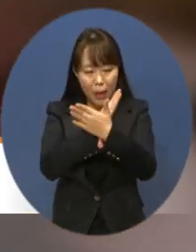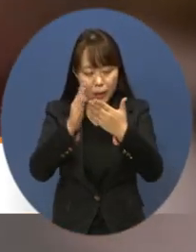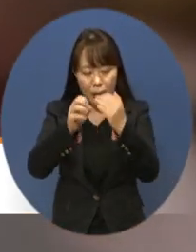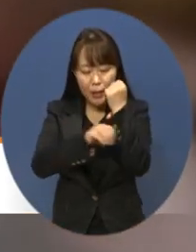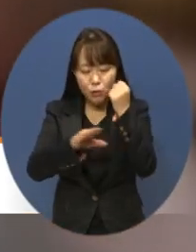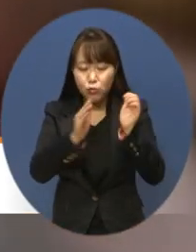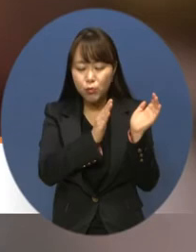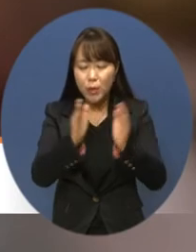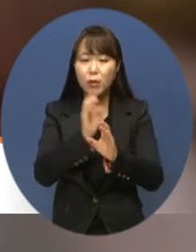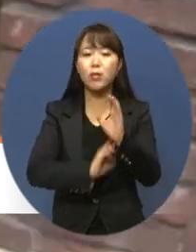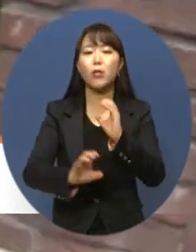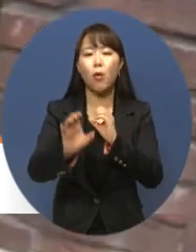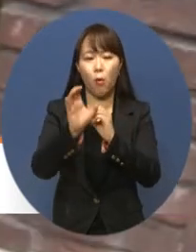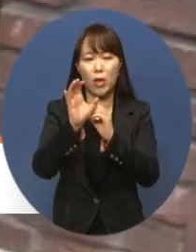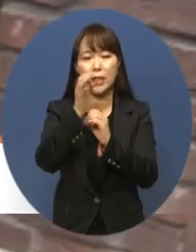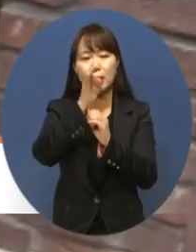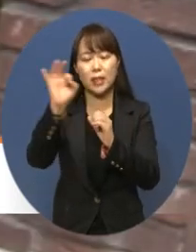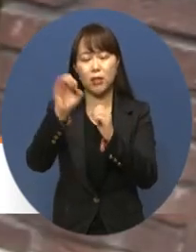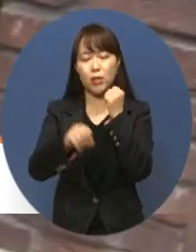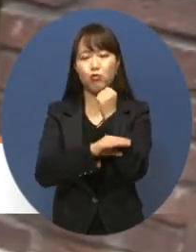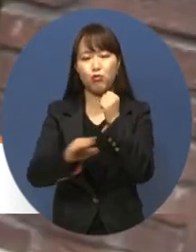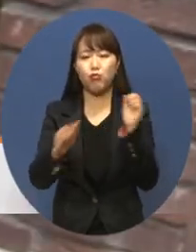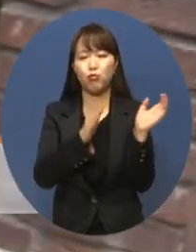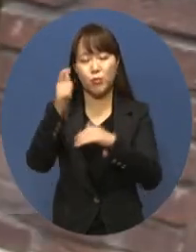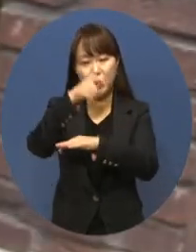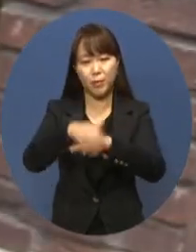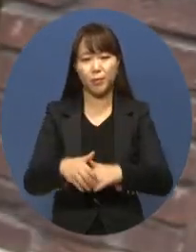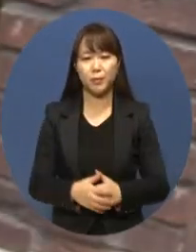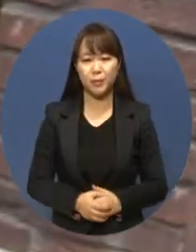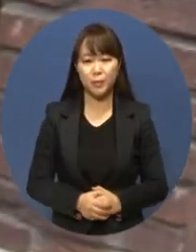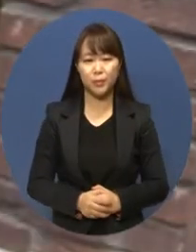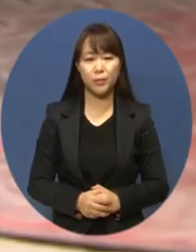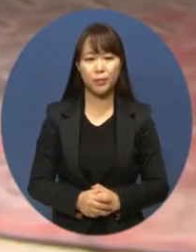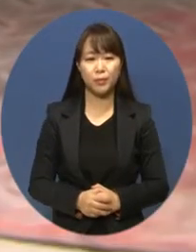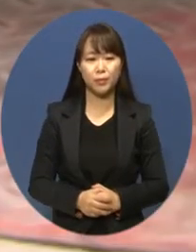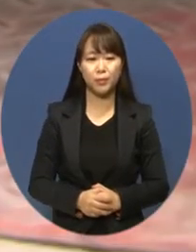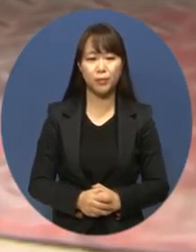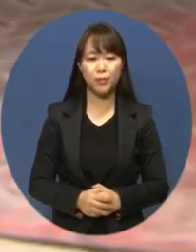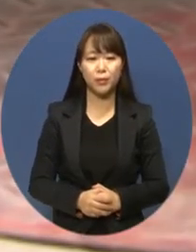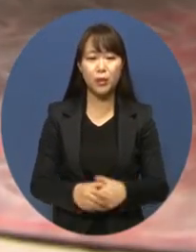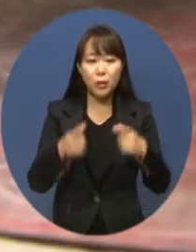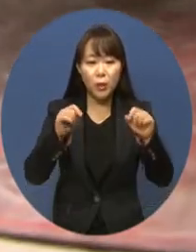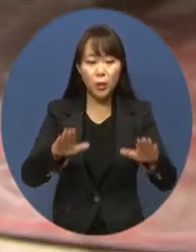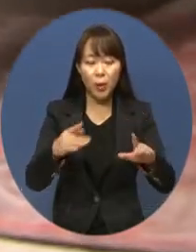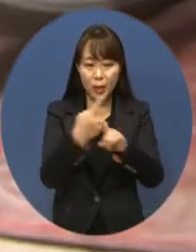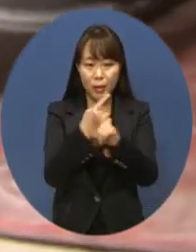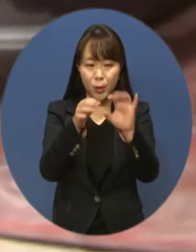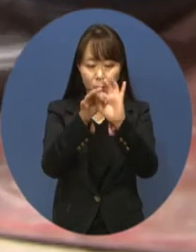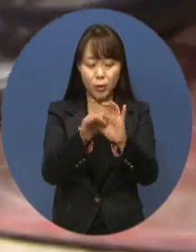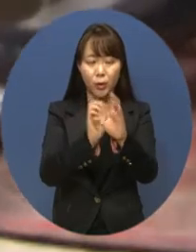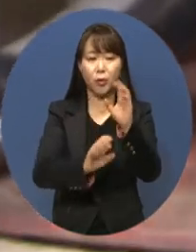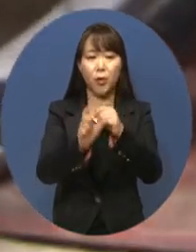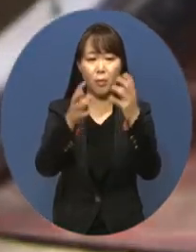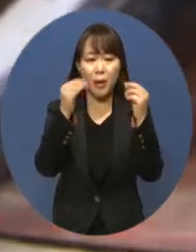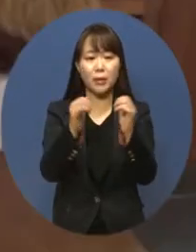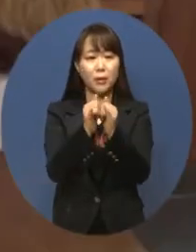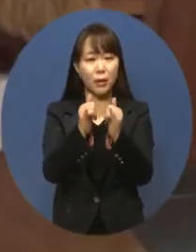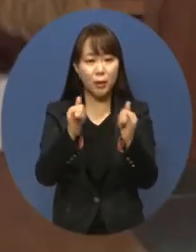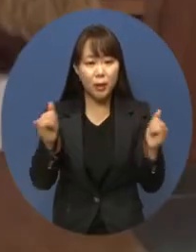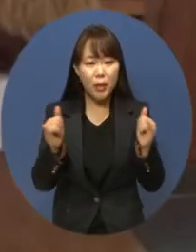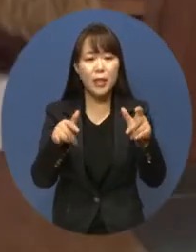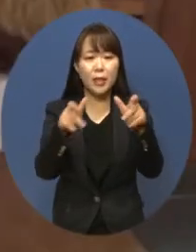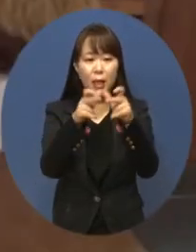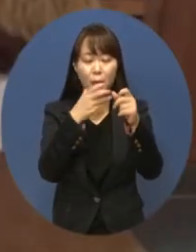보다 폭넓게 인정 기준을 마련할 계획입니다 복지부는 이번 개정을 통해 보다 많은 이득이